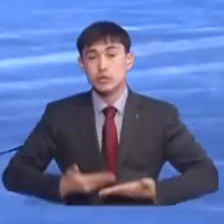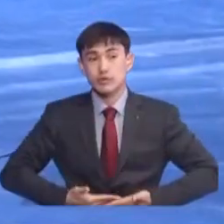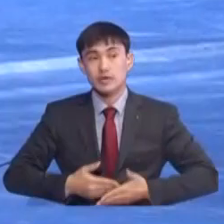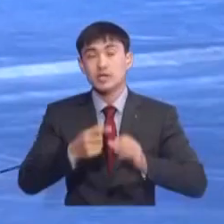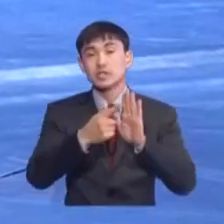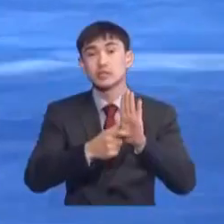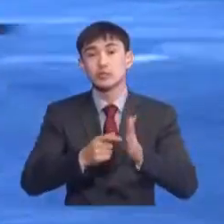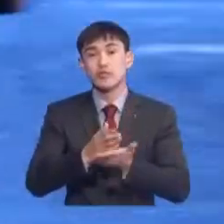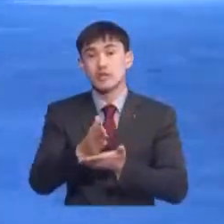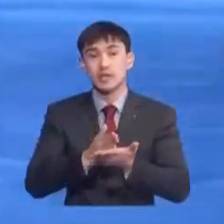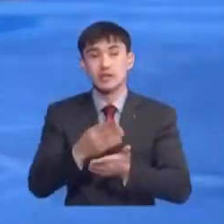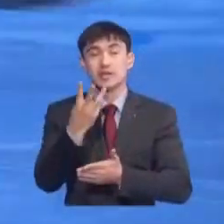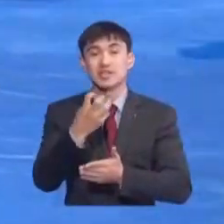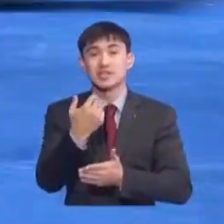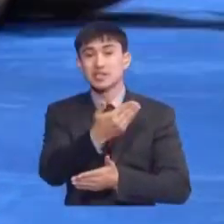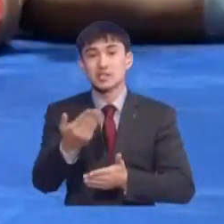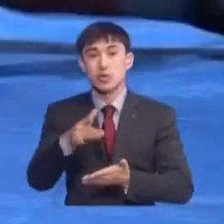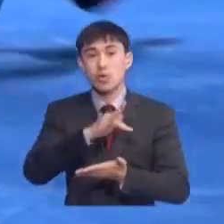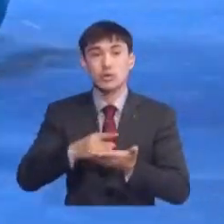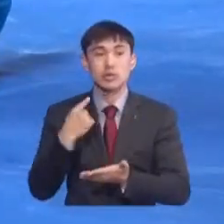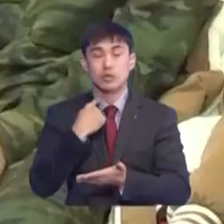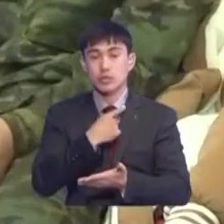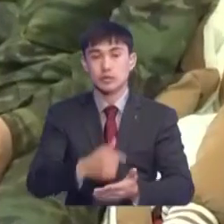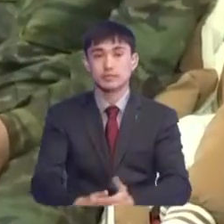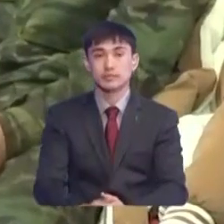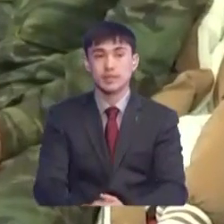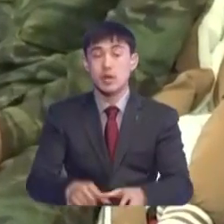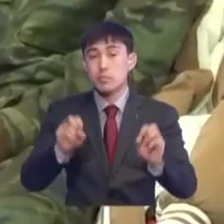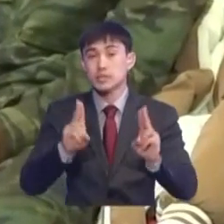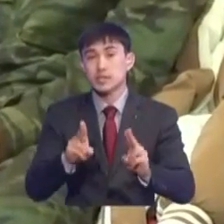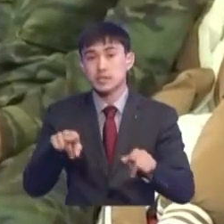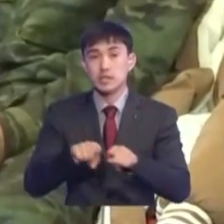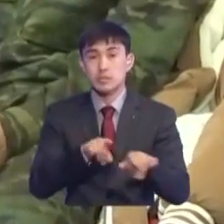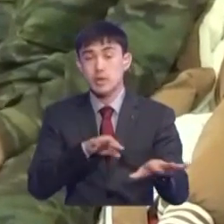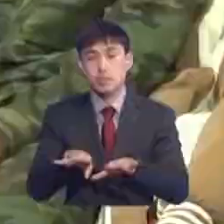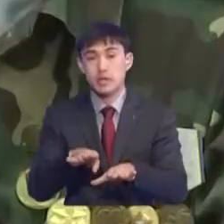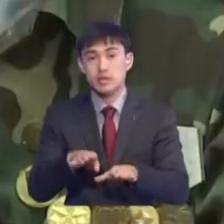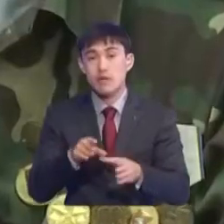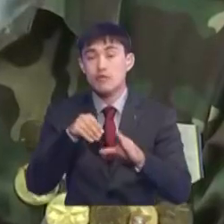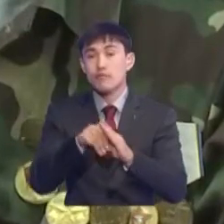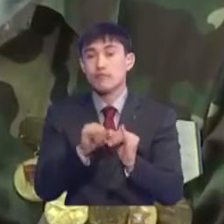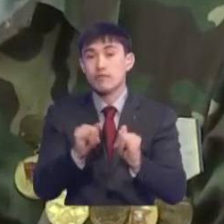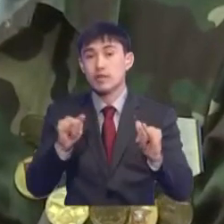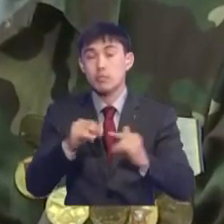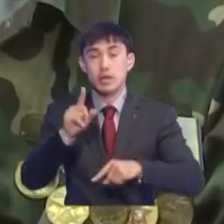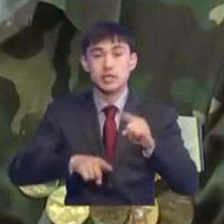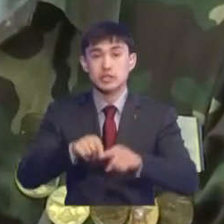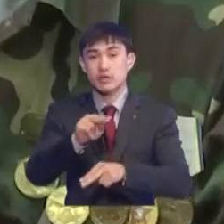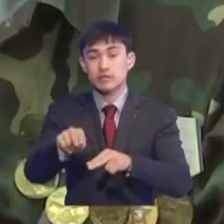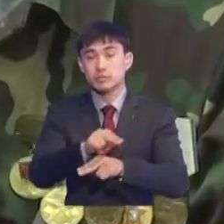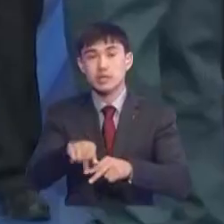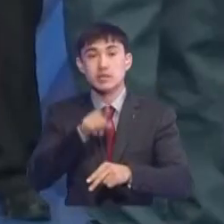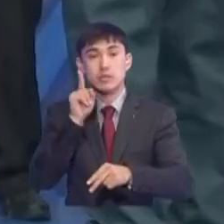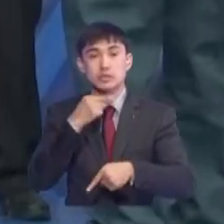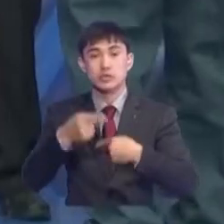около 700 Ветеранов и 300 из них в городе тала Курган по словам специалистов подобные мероприятия вносят большой вклад в патриотическое воспитание